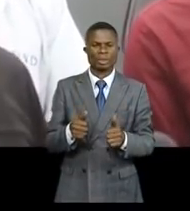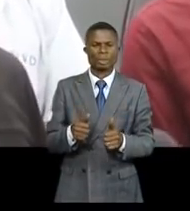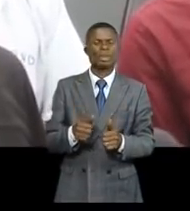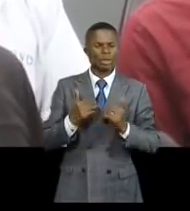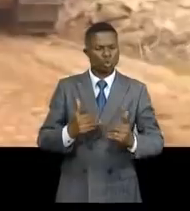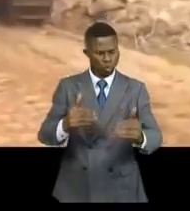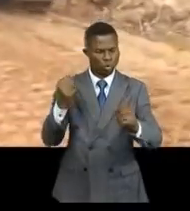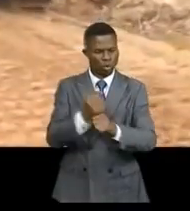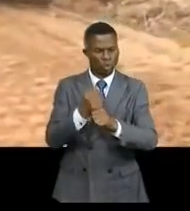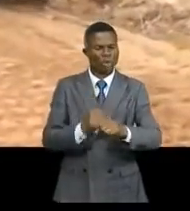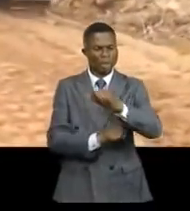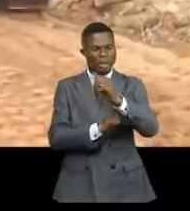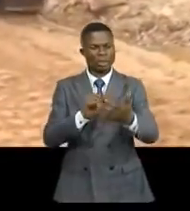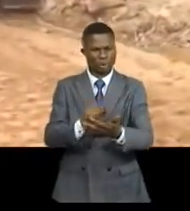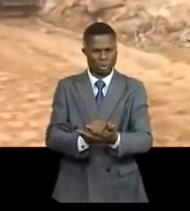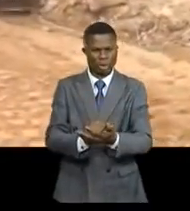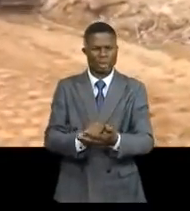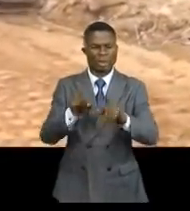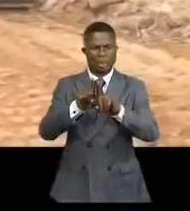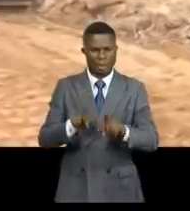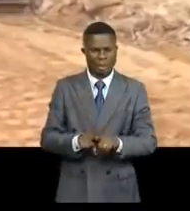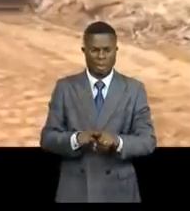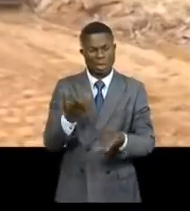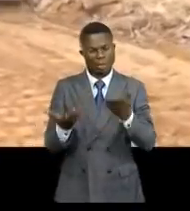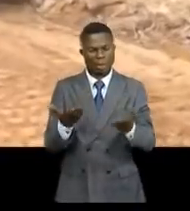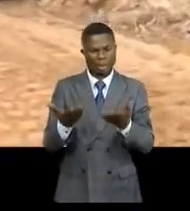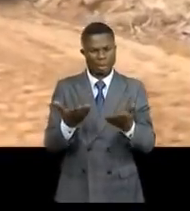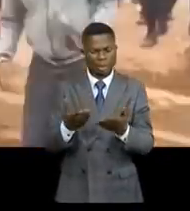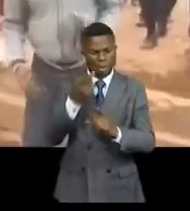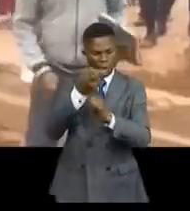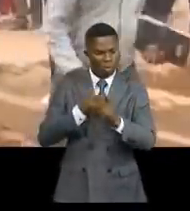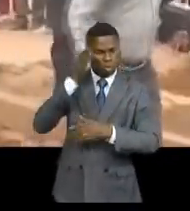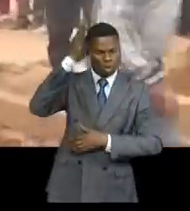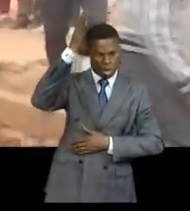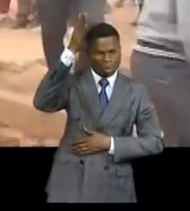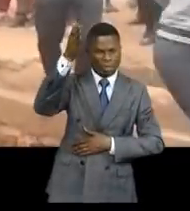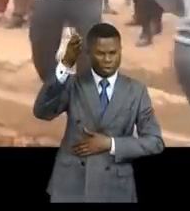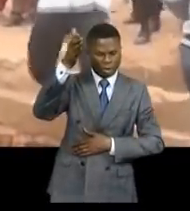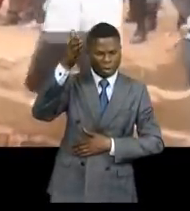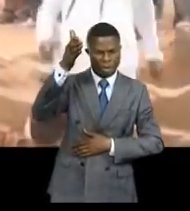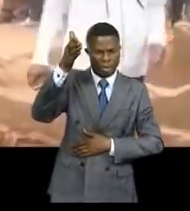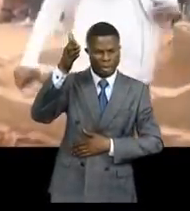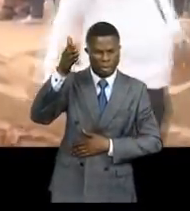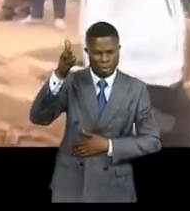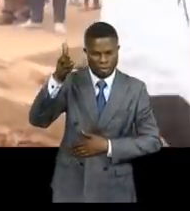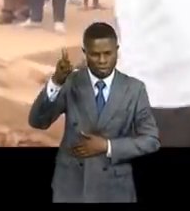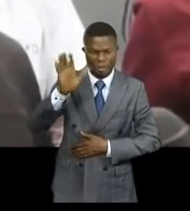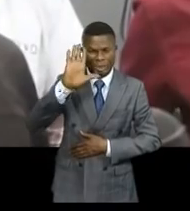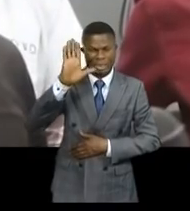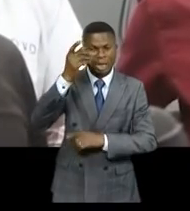travailler. Et que dans les mois qui suivent, dans 4-5 mois